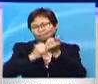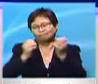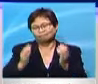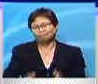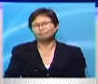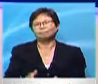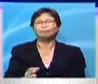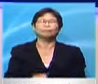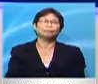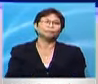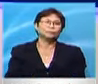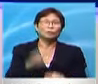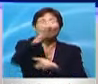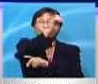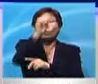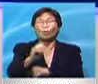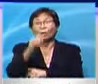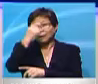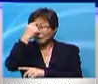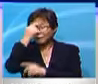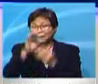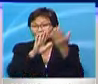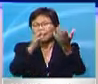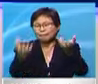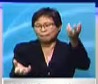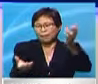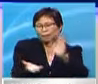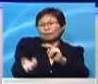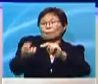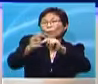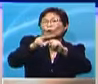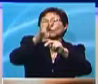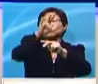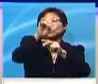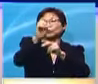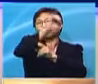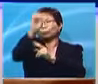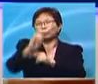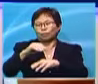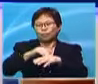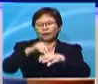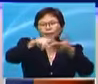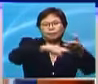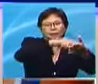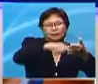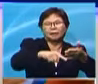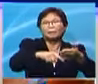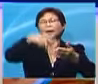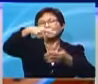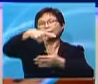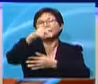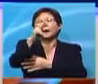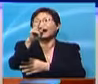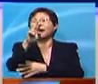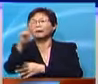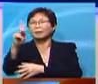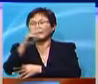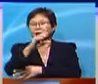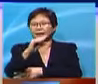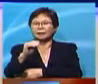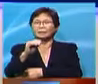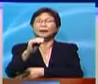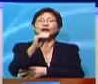kempen peratusan Udi kaum India terhadap BN meningkat kepada 70% pada pilihan Raya kecil sungai besar dan Kuala